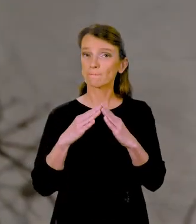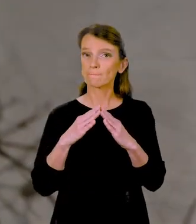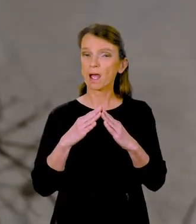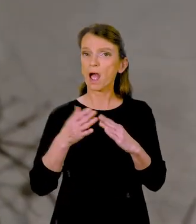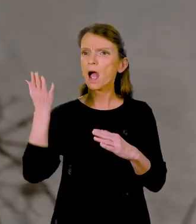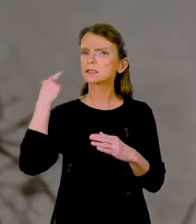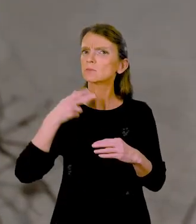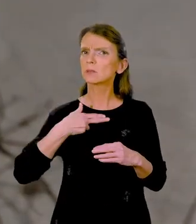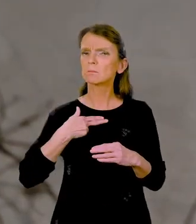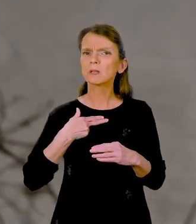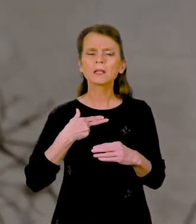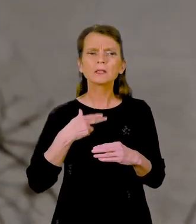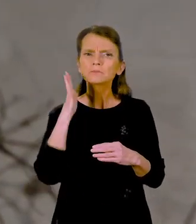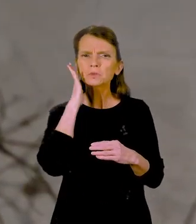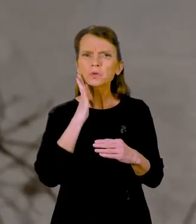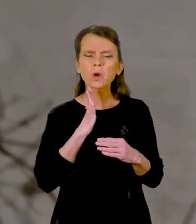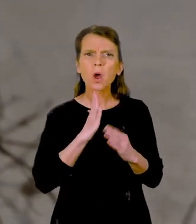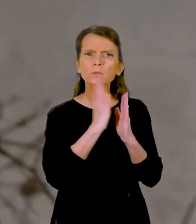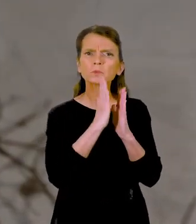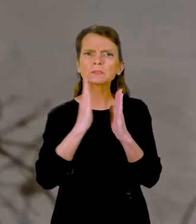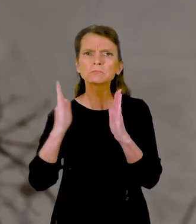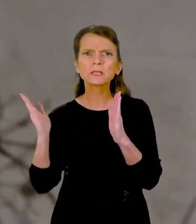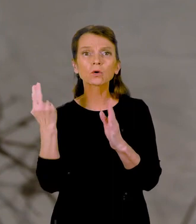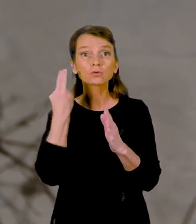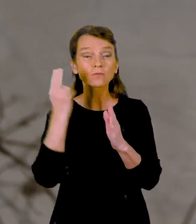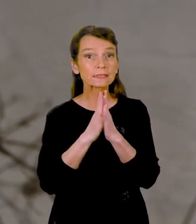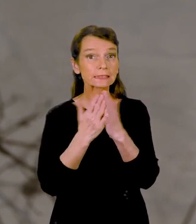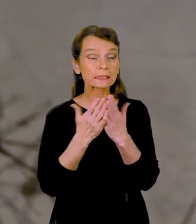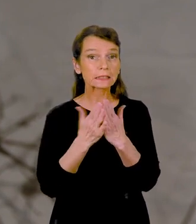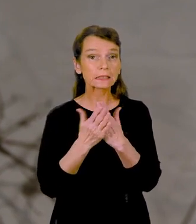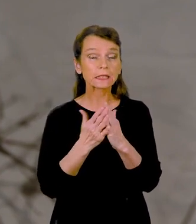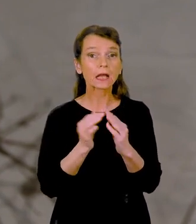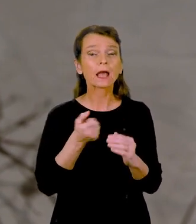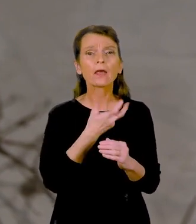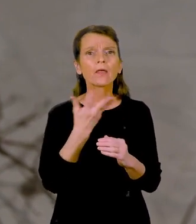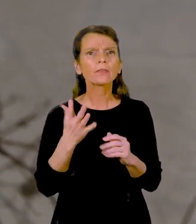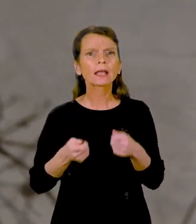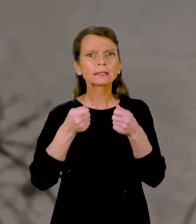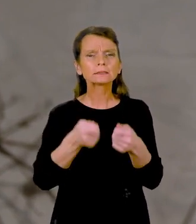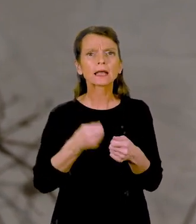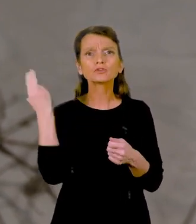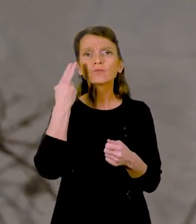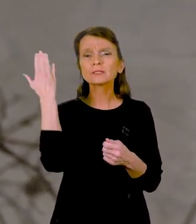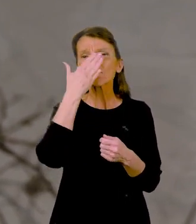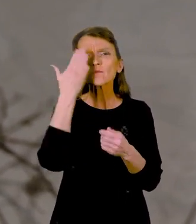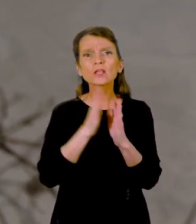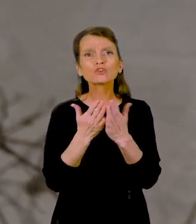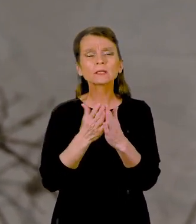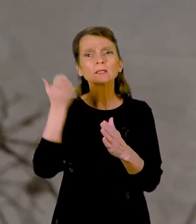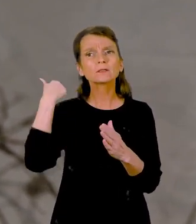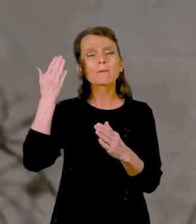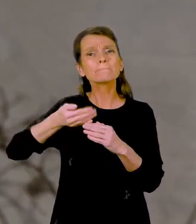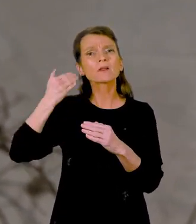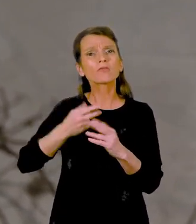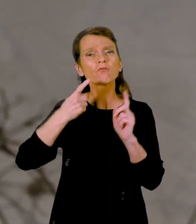Doma smo imeli skromno zbirko slovenskih knjig. Med njimi nekaj izdaj slovenskih večernic, ki so